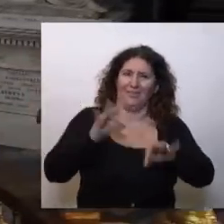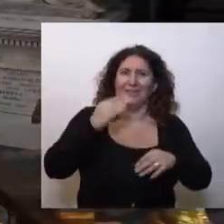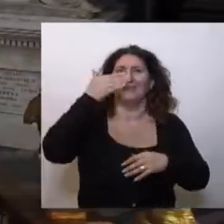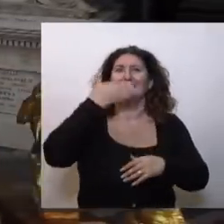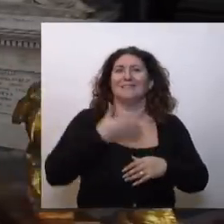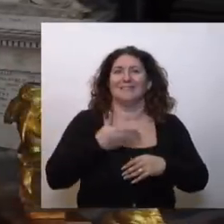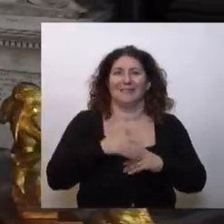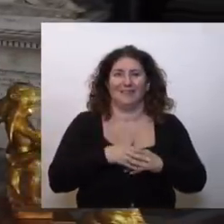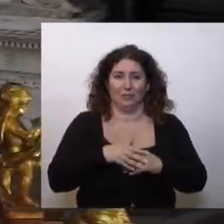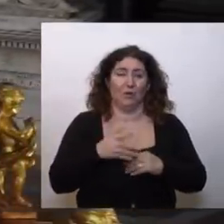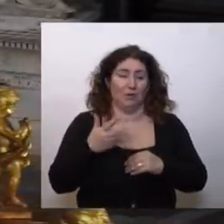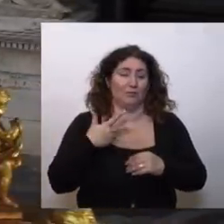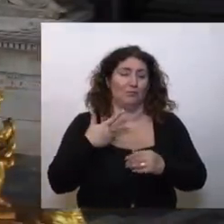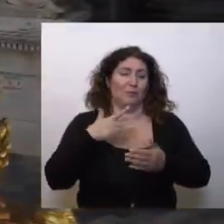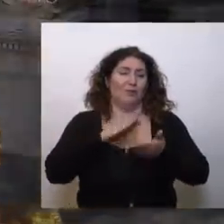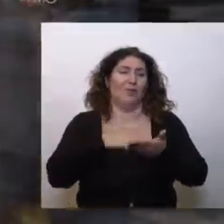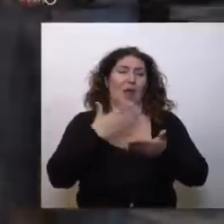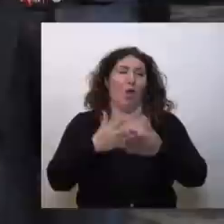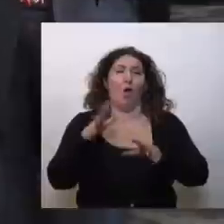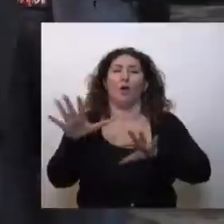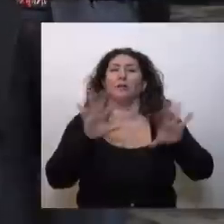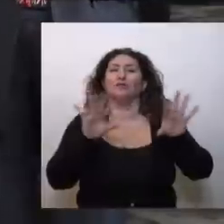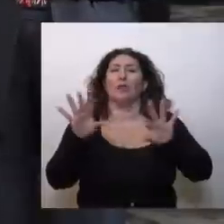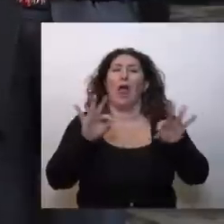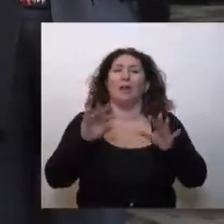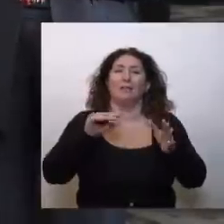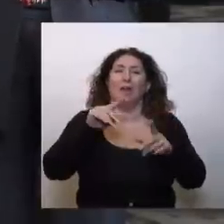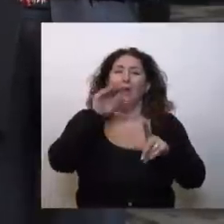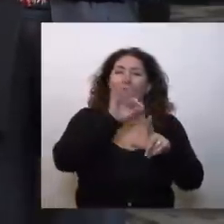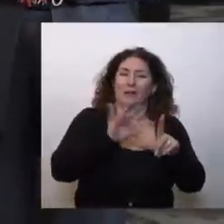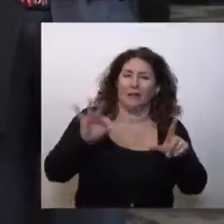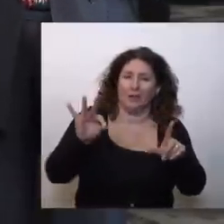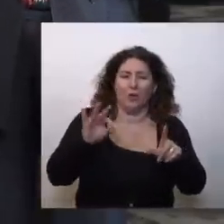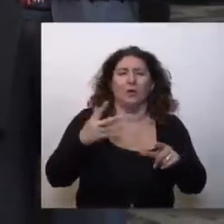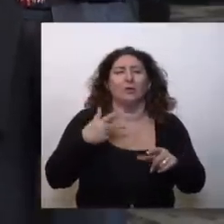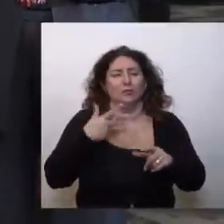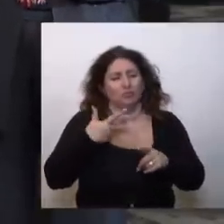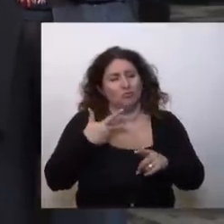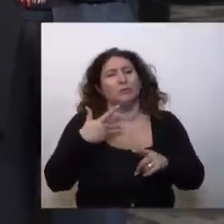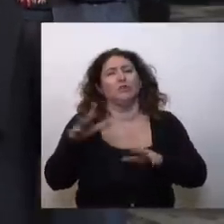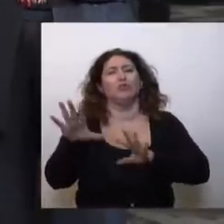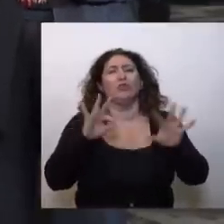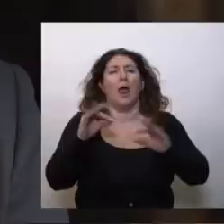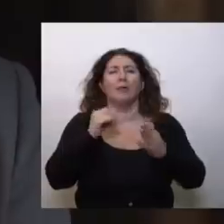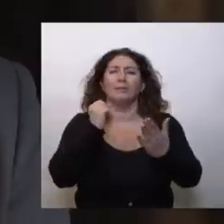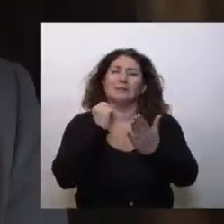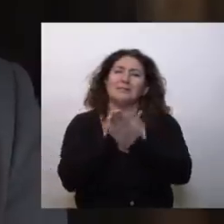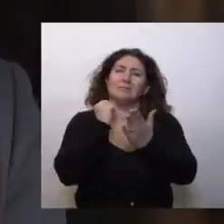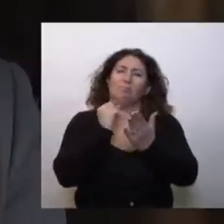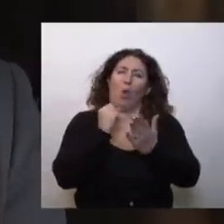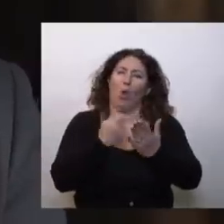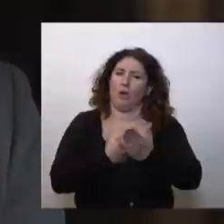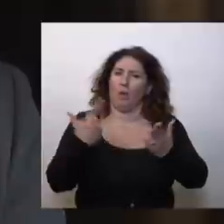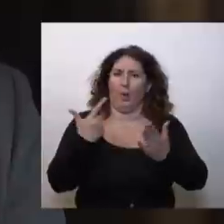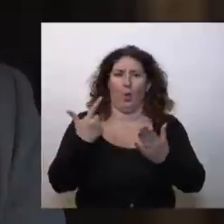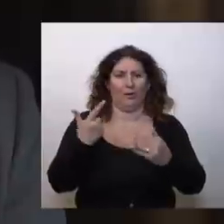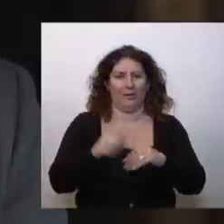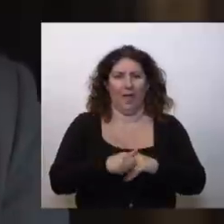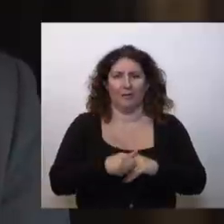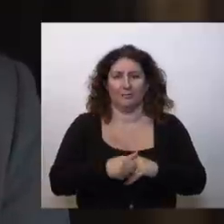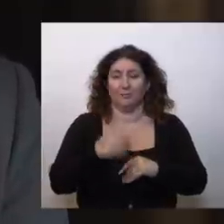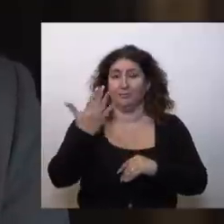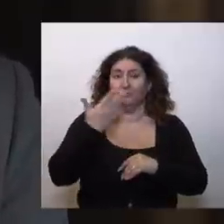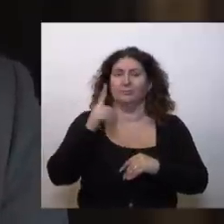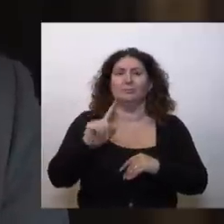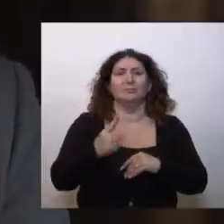valore delle scelte architettoniche, Guarini riesce a fare delle scelte simboliche molto importanti. La prima è che